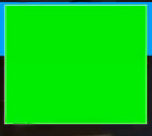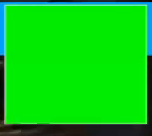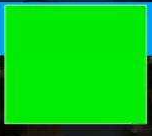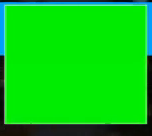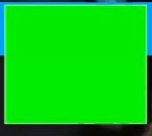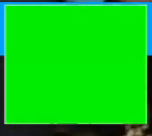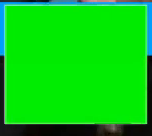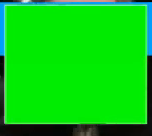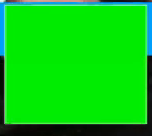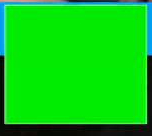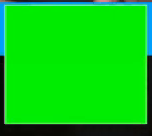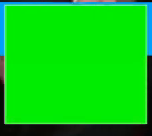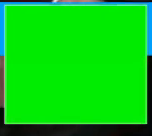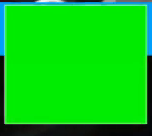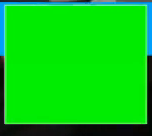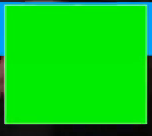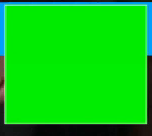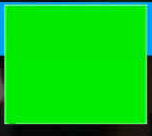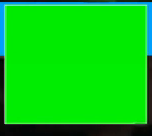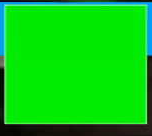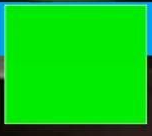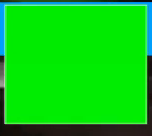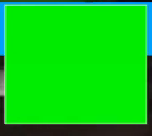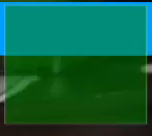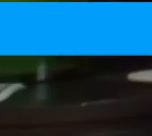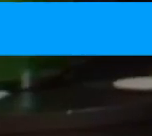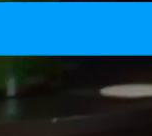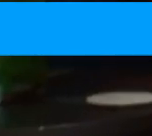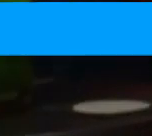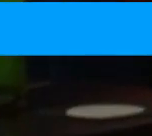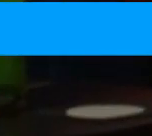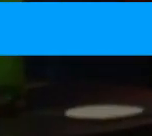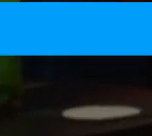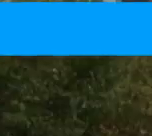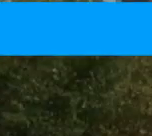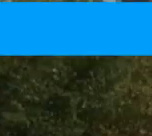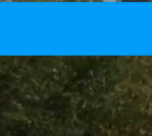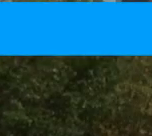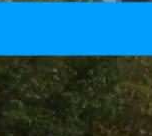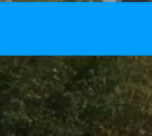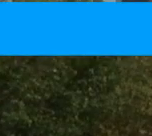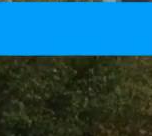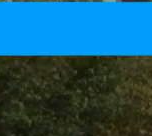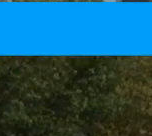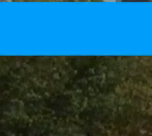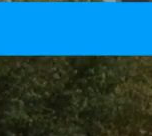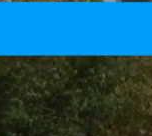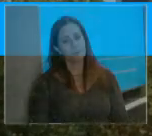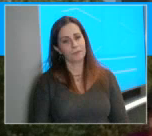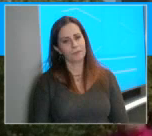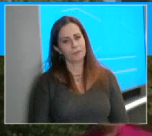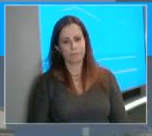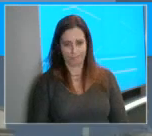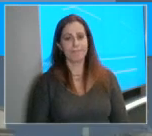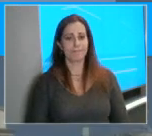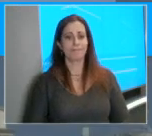המידע ולנסות להשפיע בצורה כזו או אחרת, לבין באמת מצב שבו מערכות שהן אמורות להיות מערכות